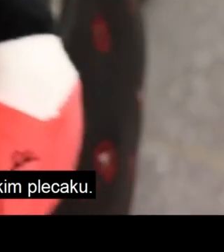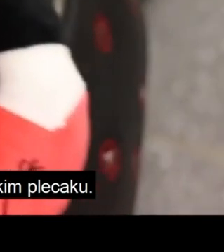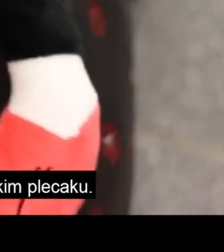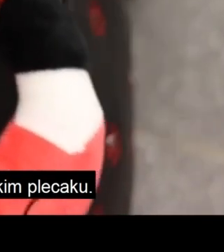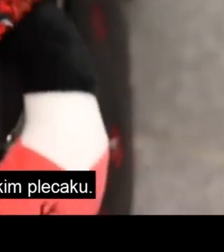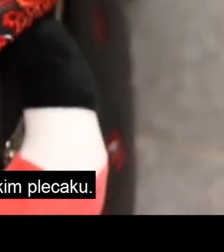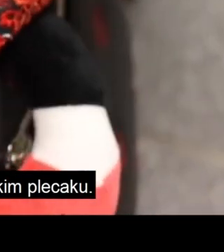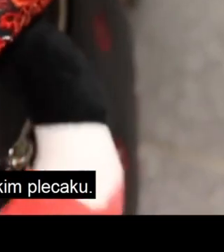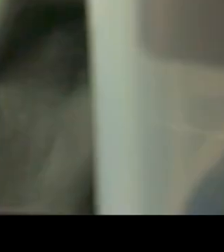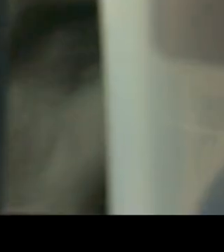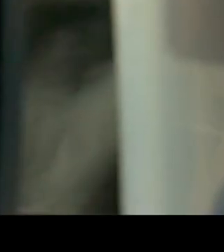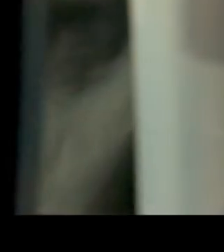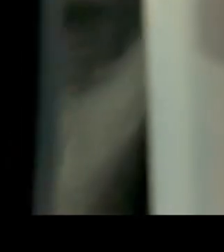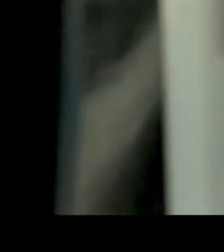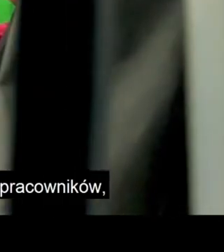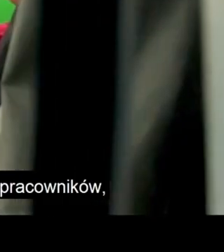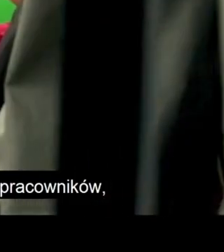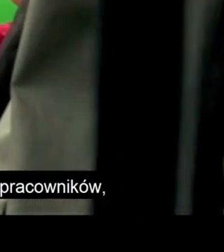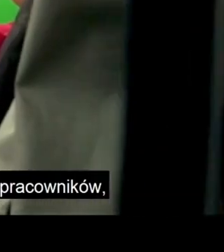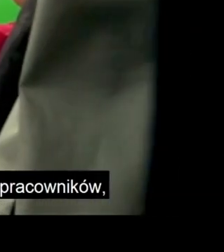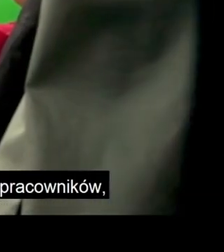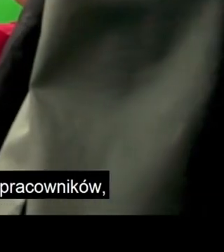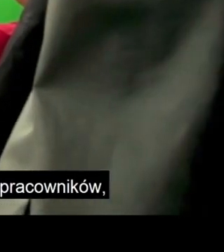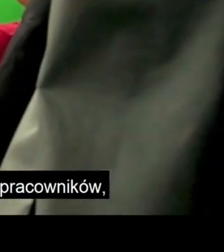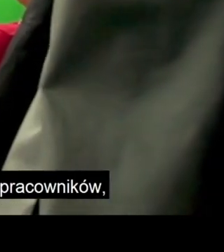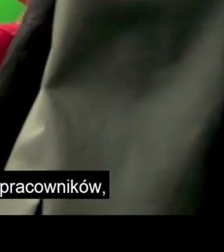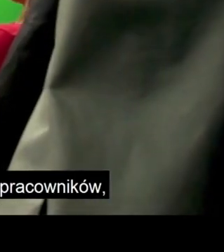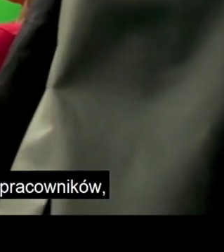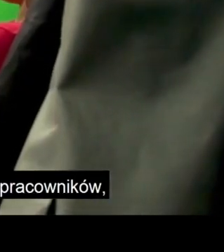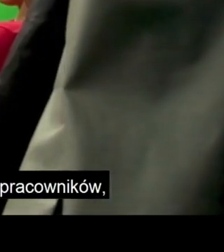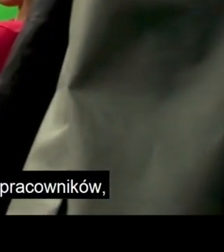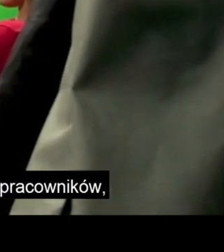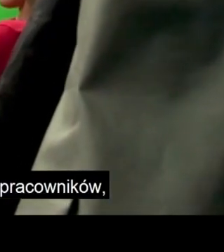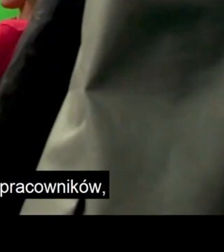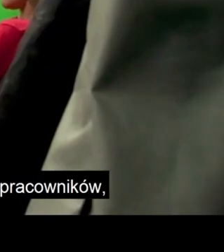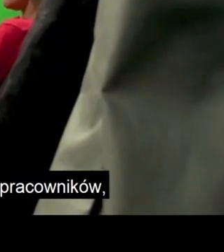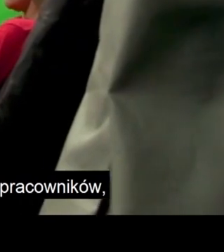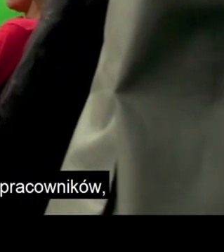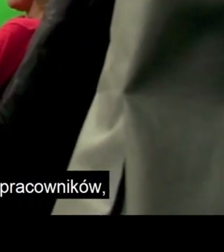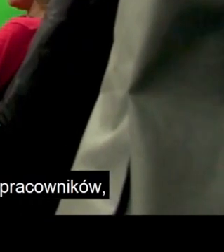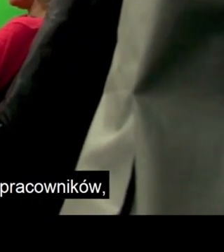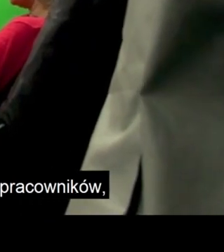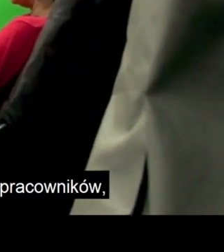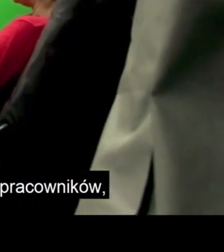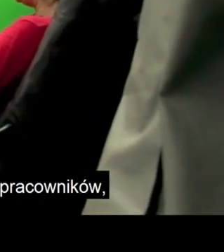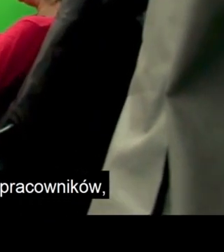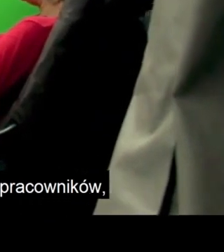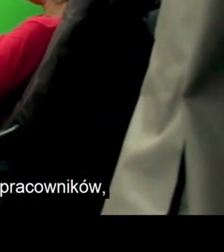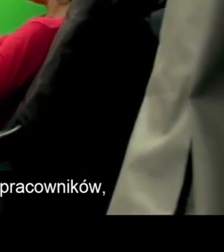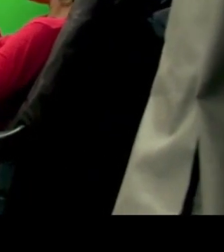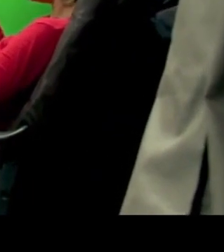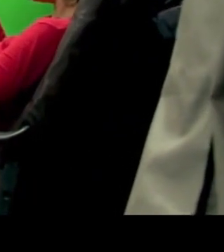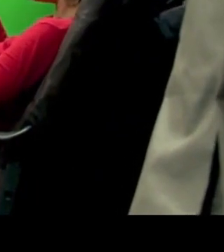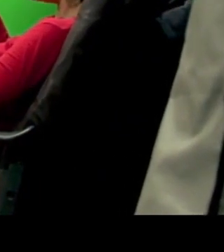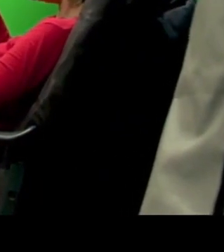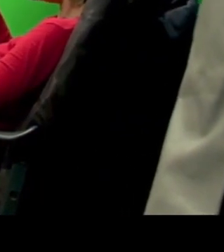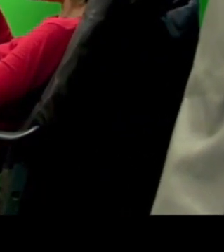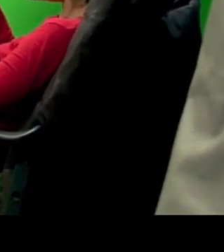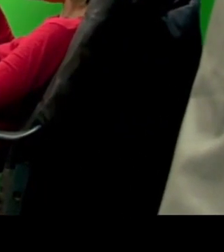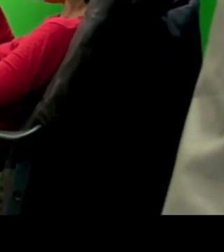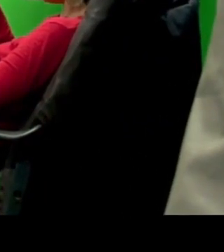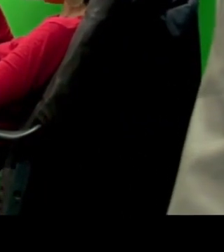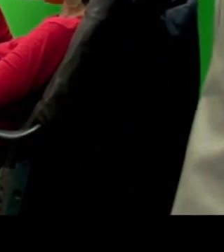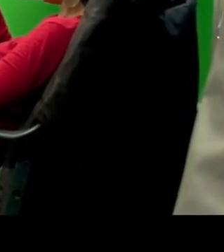w studenckim plecaku. Zdarza się też, że flamingi tak upodobają sobie biurko jednego z pracowników, że ten